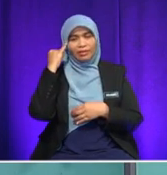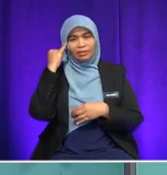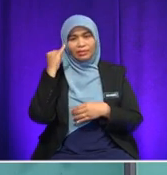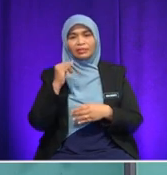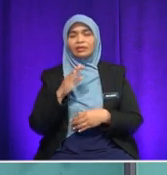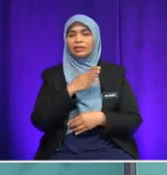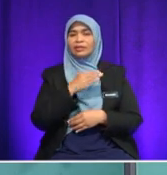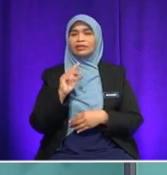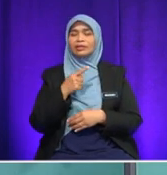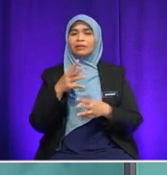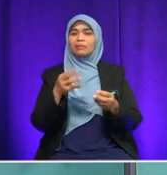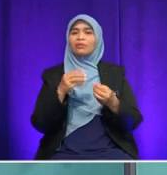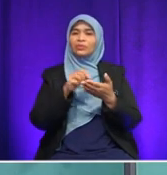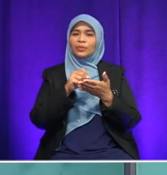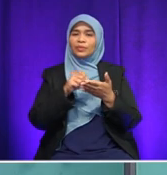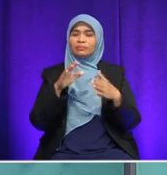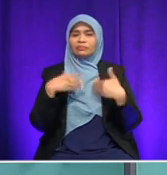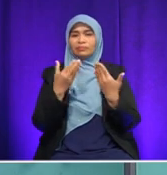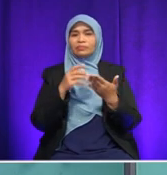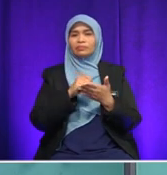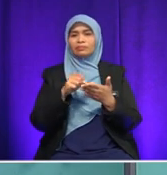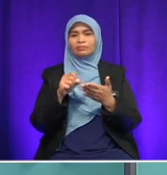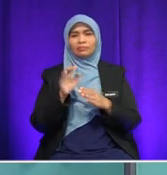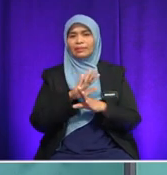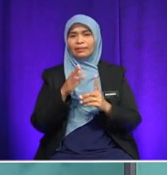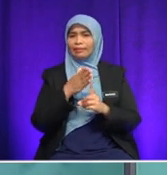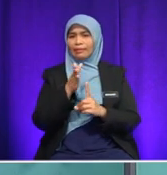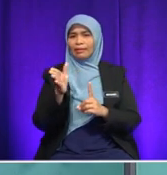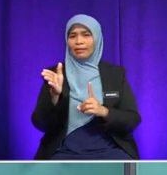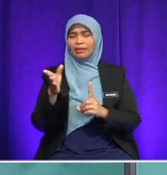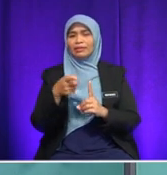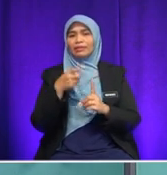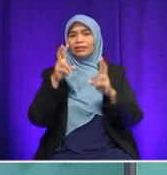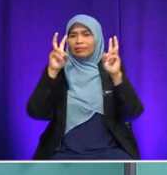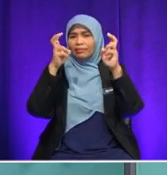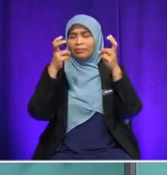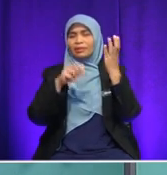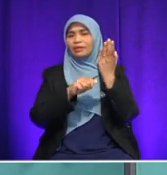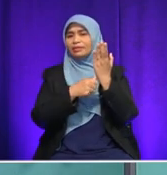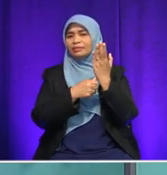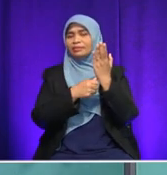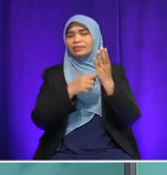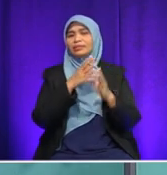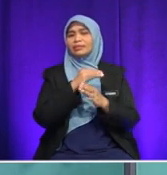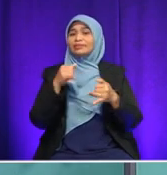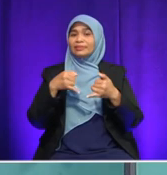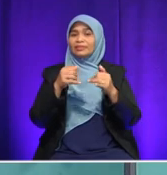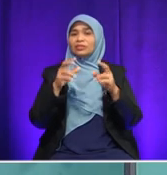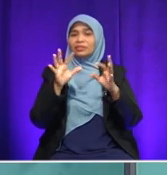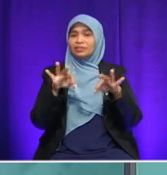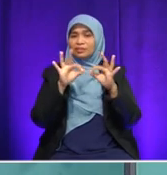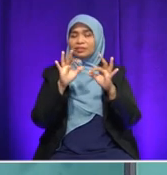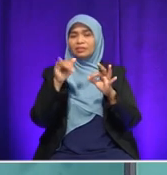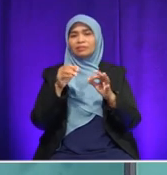memastikan supaya penulisan kita tidak tersasar, tak lari daripada tema asal dan juga jalan cerita yang